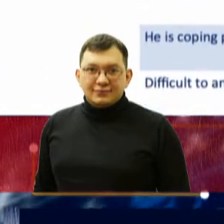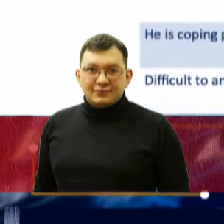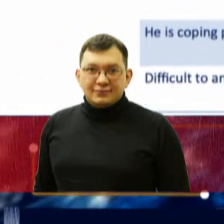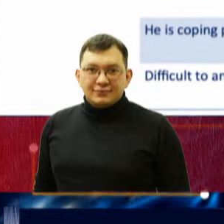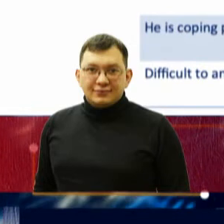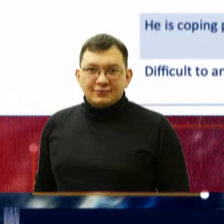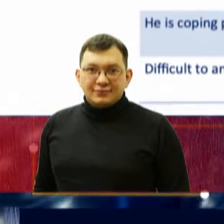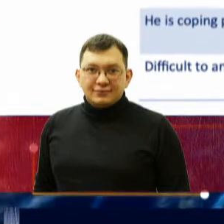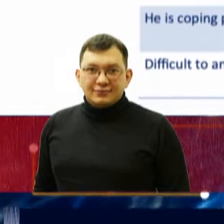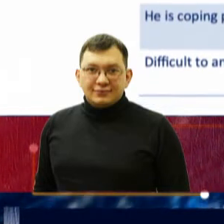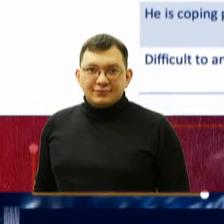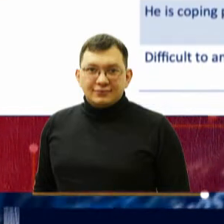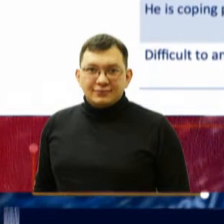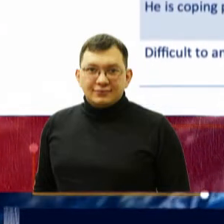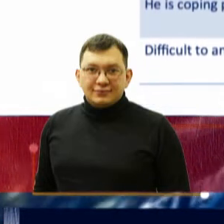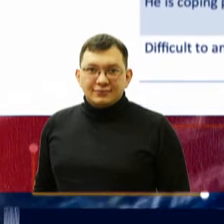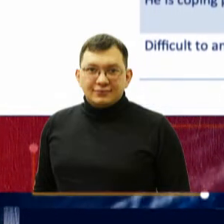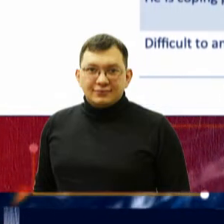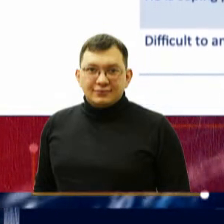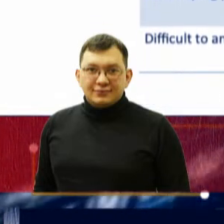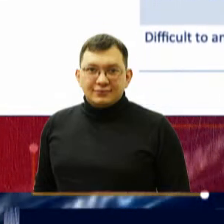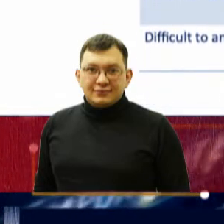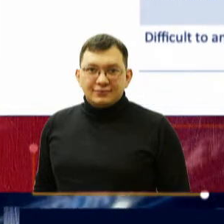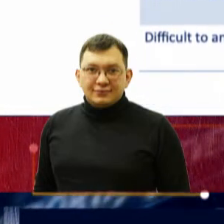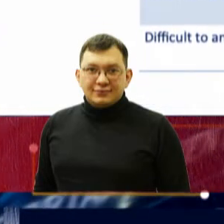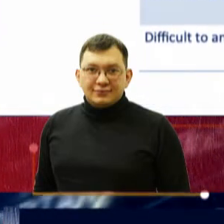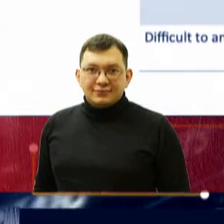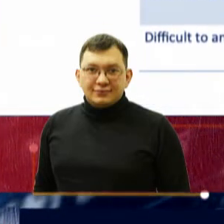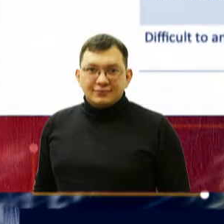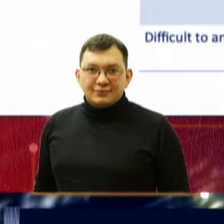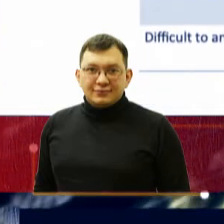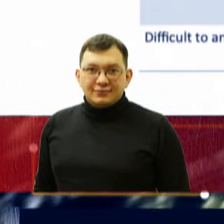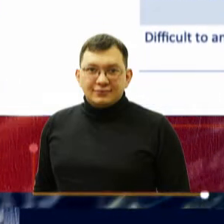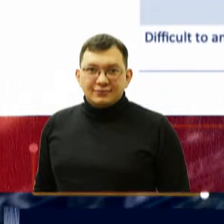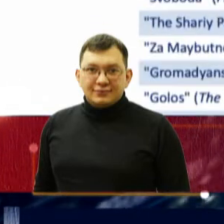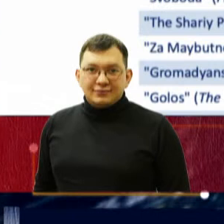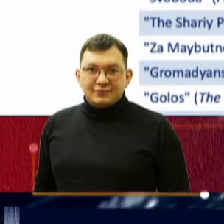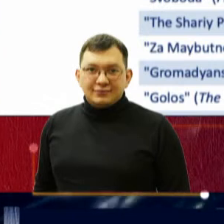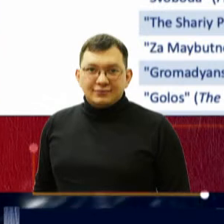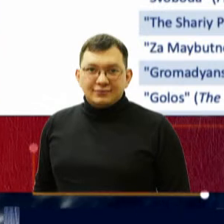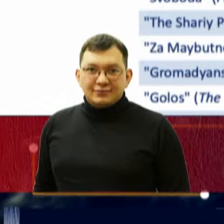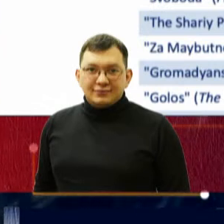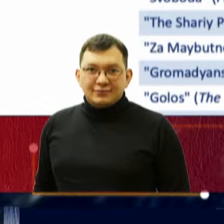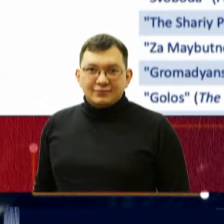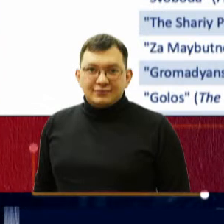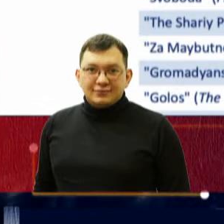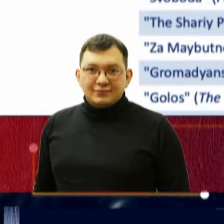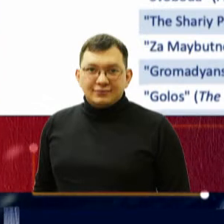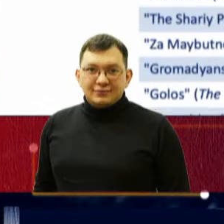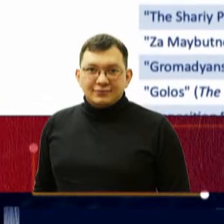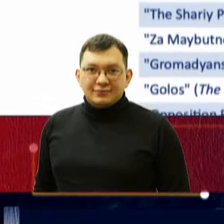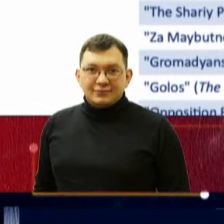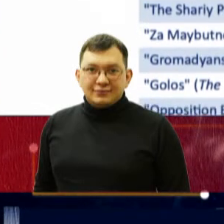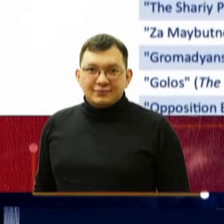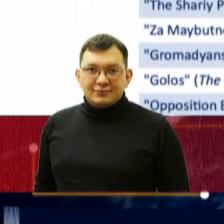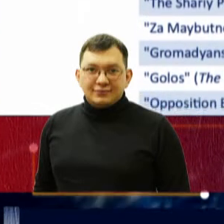не впливає, однак фактично ресурси держави, які витрачаються на підготовку до виборів, що вони витрачаються в